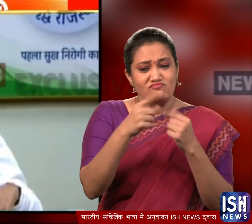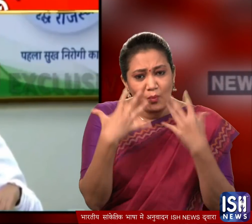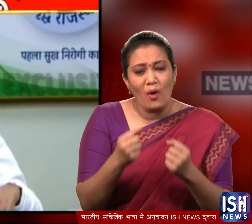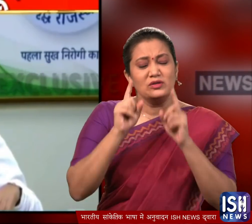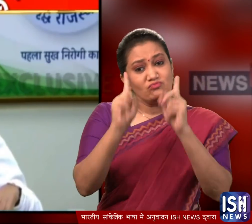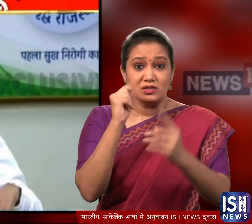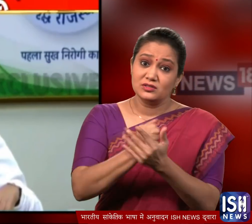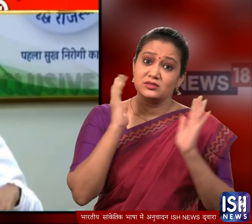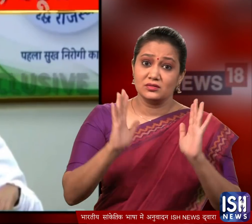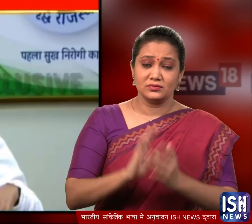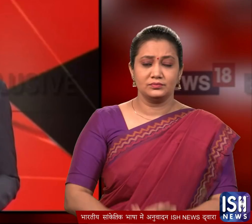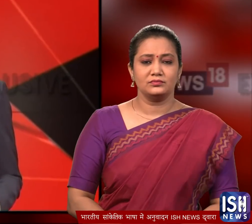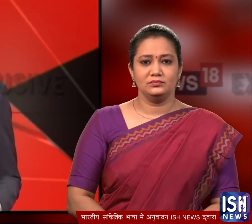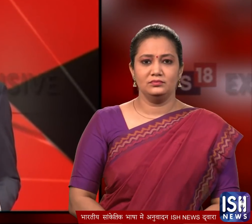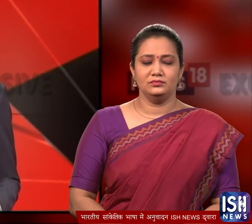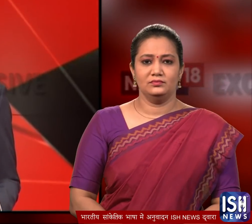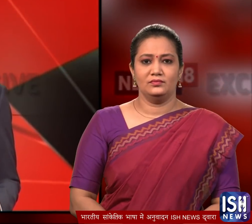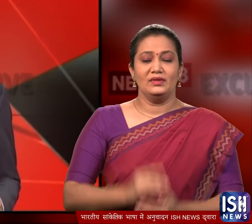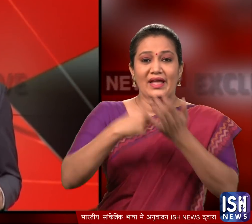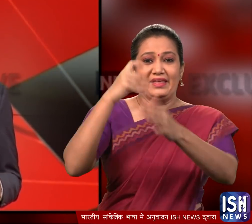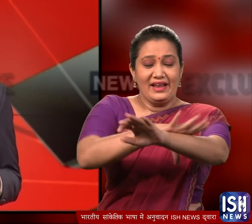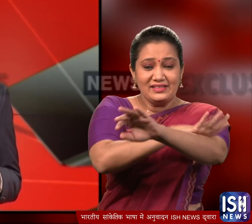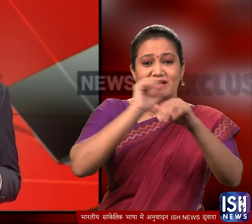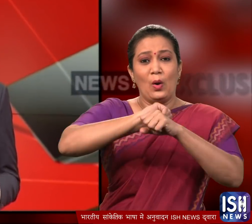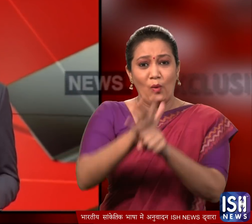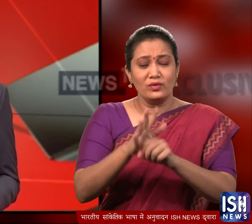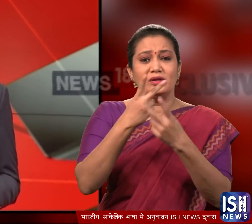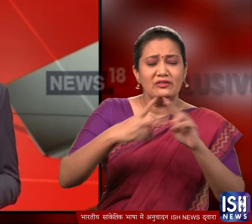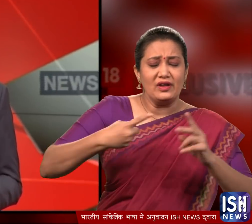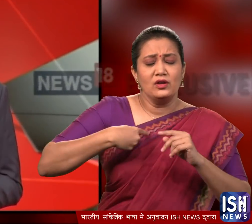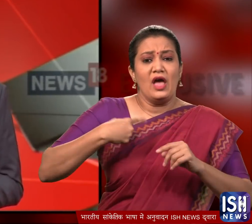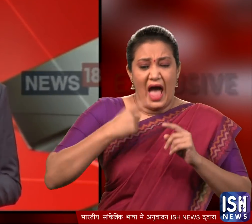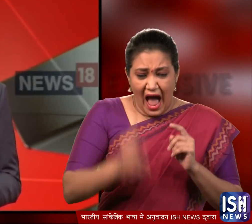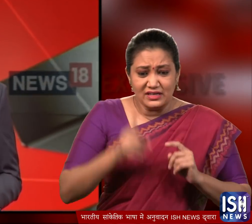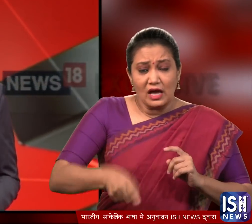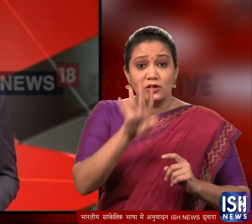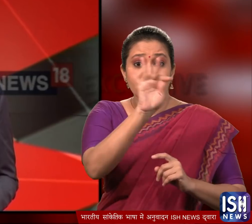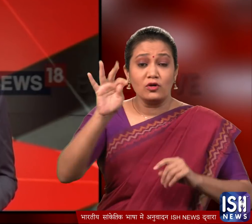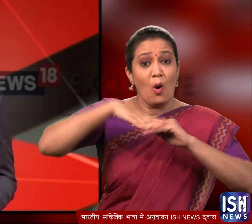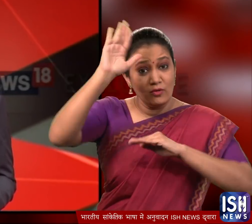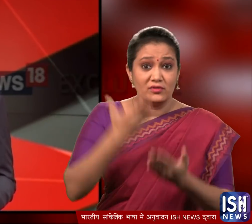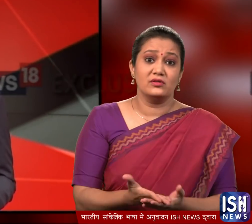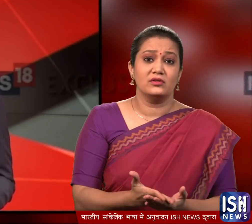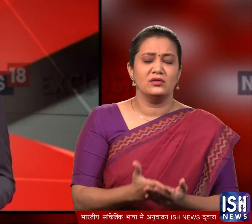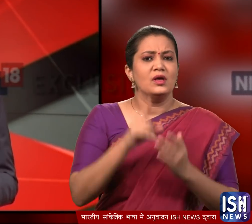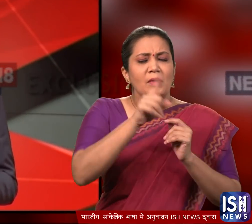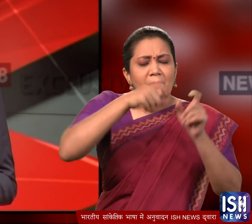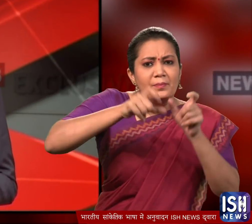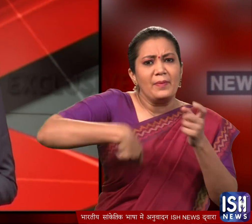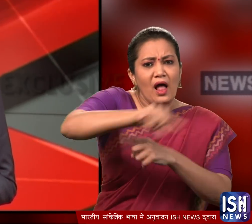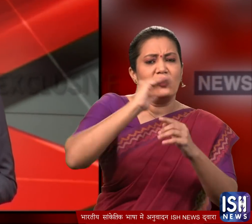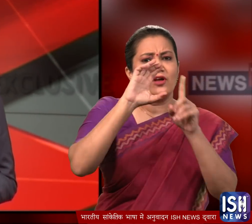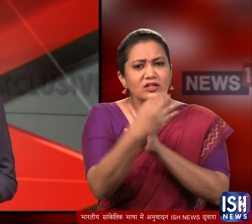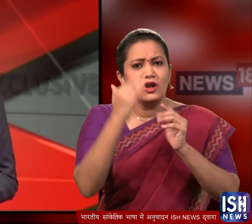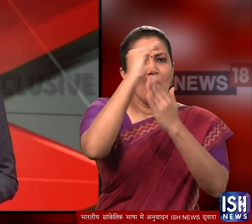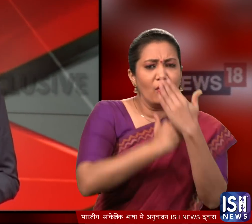सख्ती करने की बात कह चुके हैं। सौभाग्य की बात यह कि राजस्थान में कोरोना के रोज 400 से ज्यादा मामले सामने आ रहे हैं। उसके बाद भी